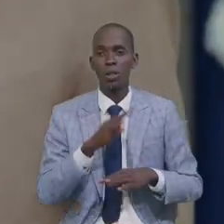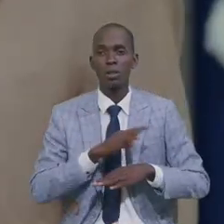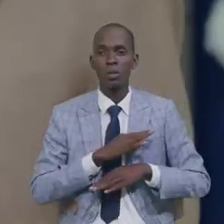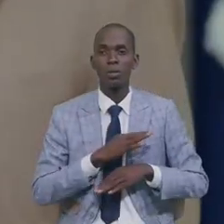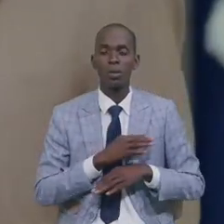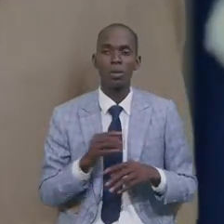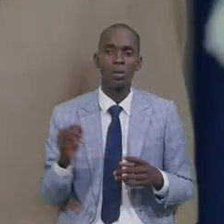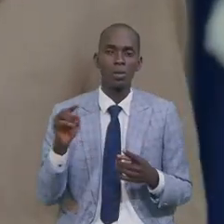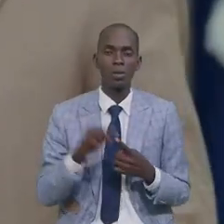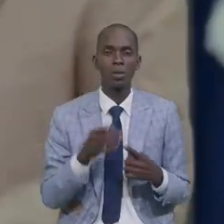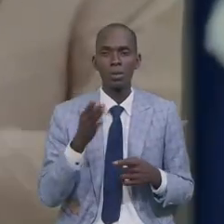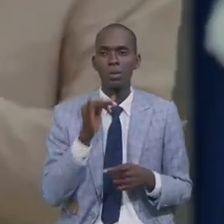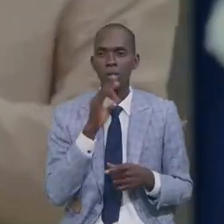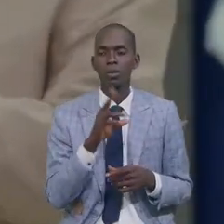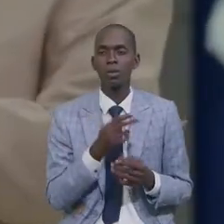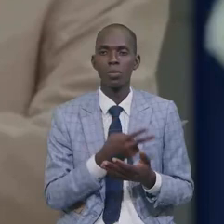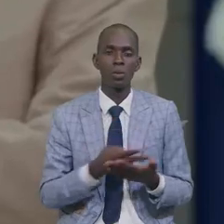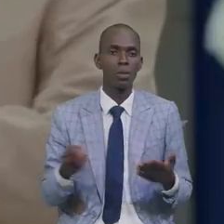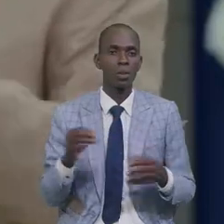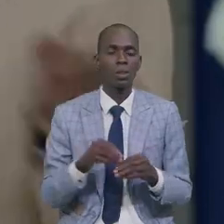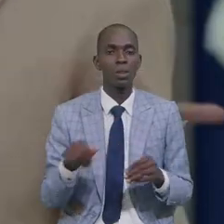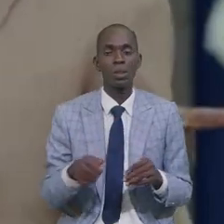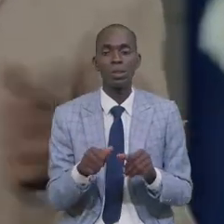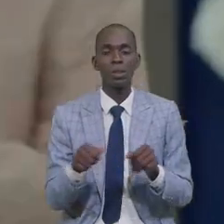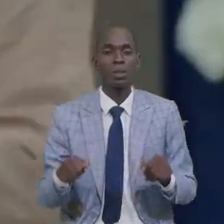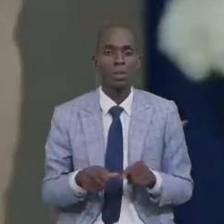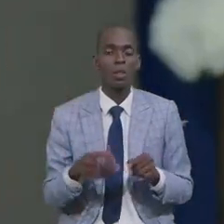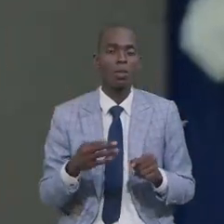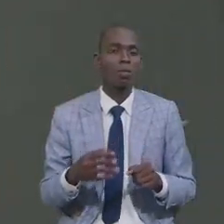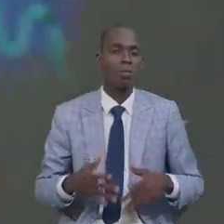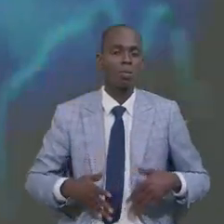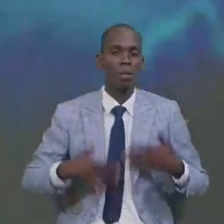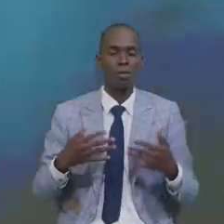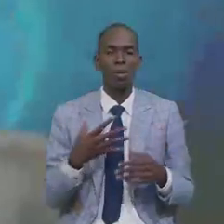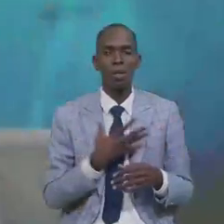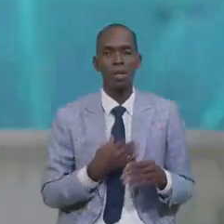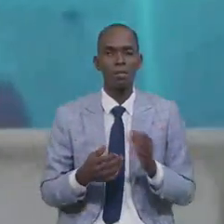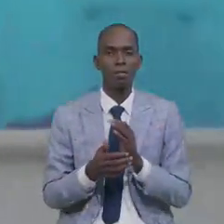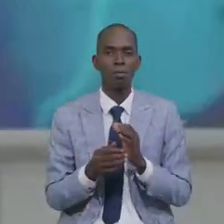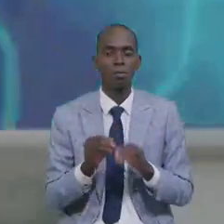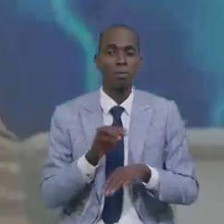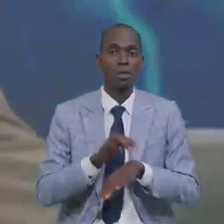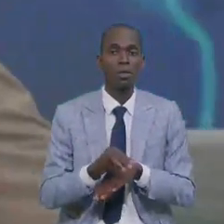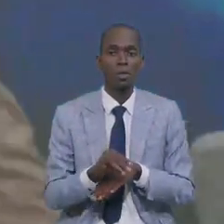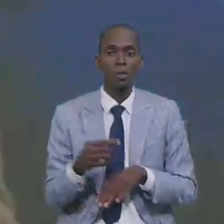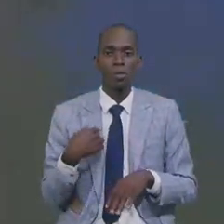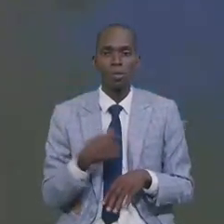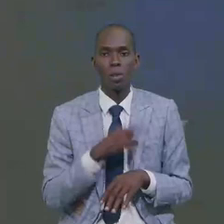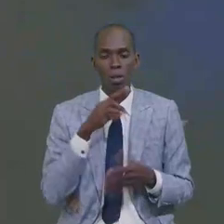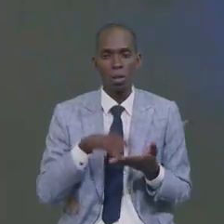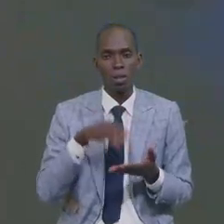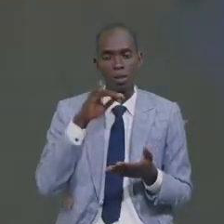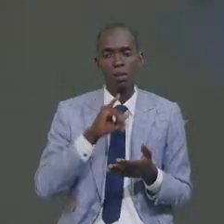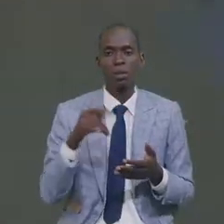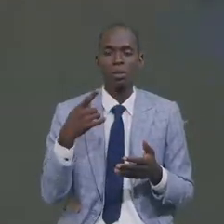À moins qu'il n'y ait plus d'échecs dans aucun domaine de la vie et du ministère.